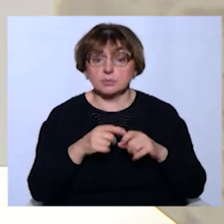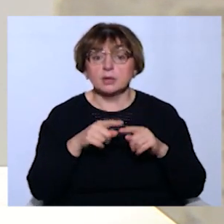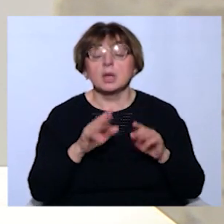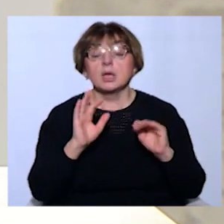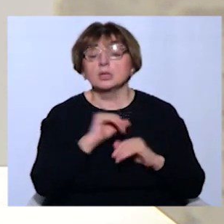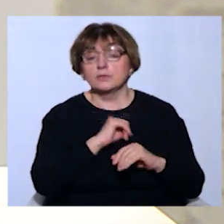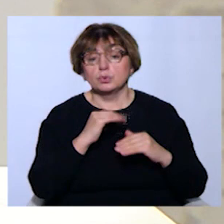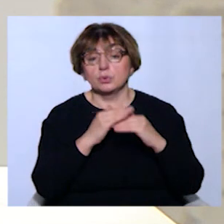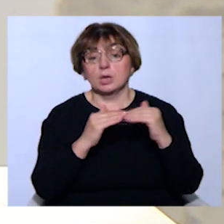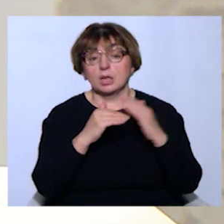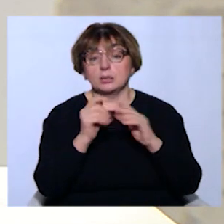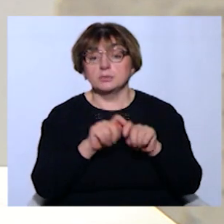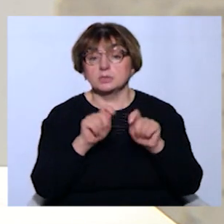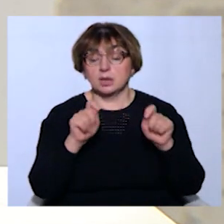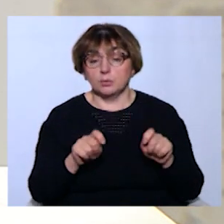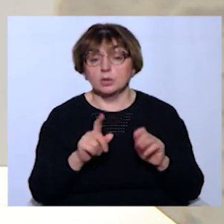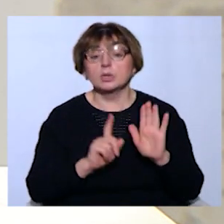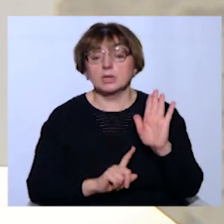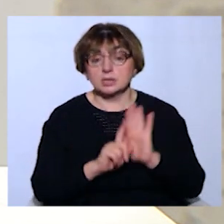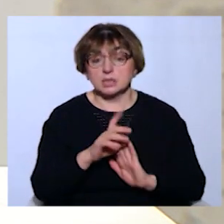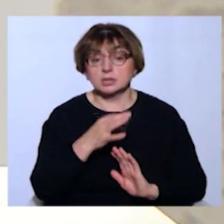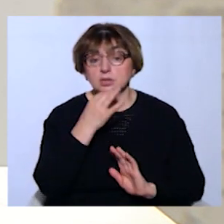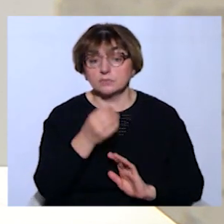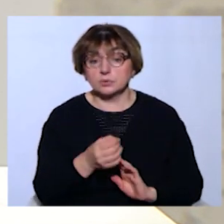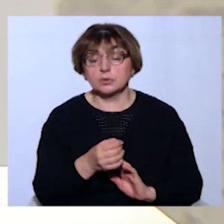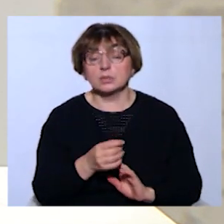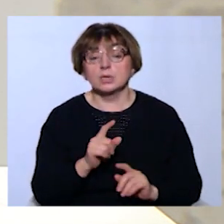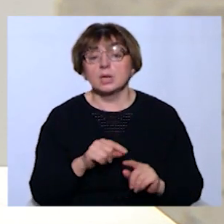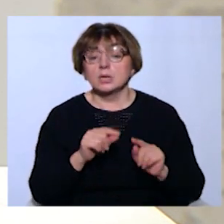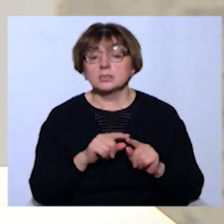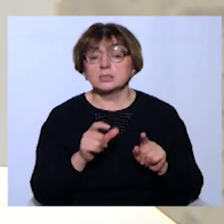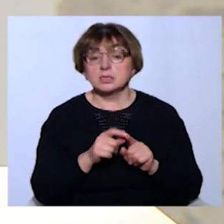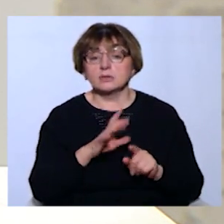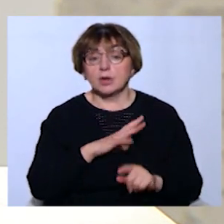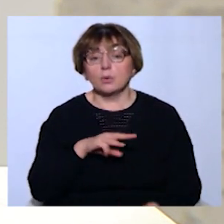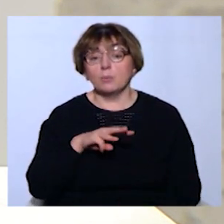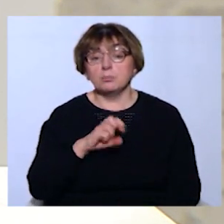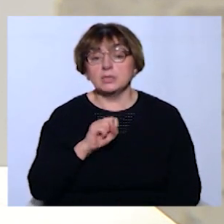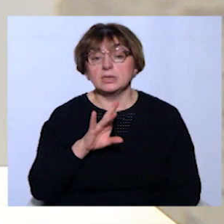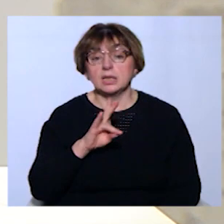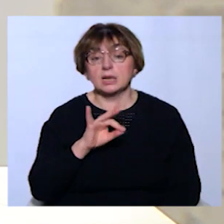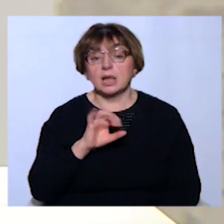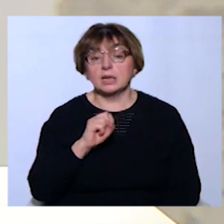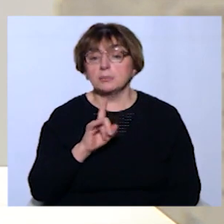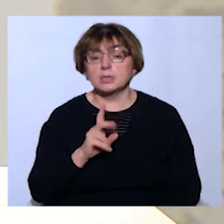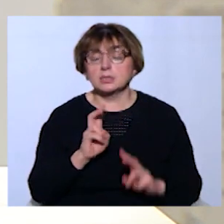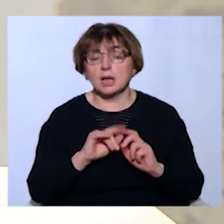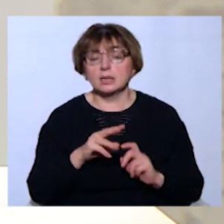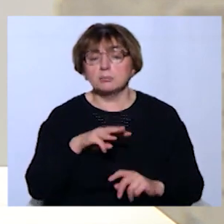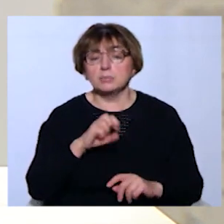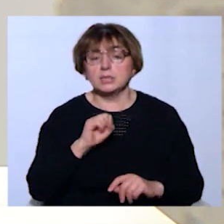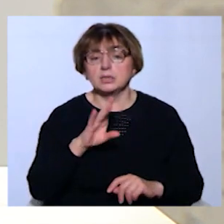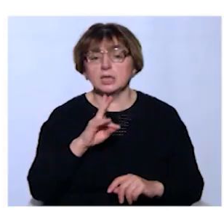ქანების წარმოშობაზე. ეხა ჩვენ გაკვეთილის დასაწყისში ვახსენეთ ასევე მინერალები, ხო? მოდით ნახოთ რა არის ეს